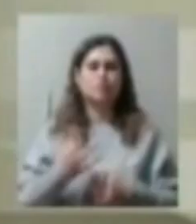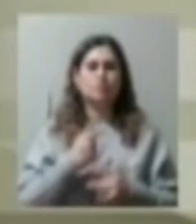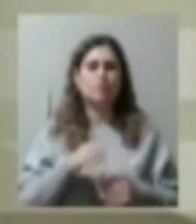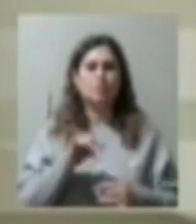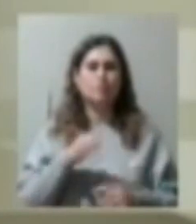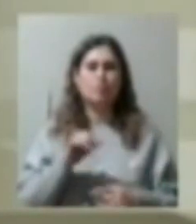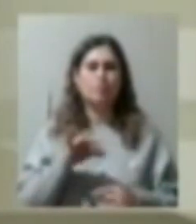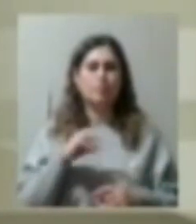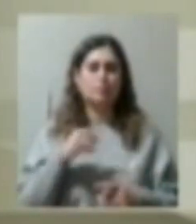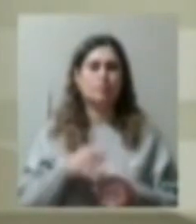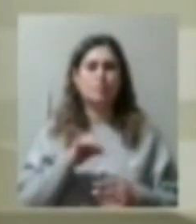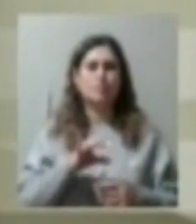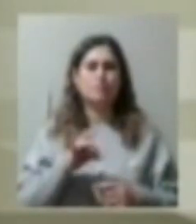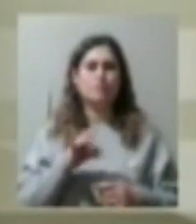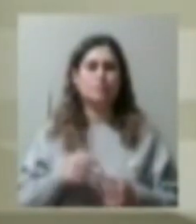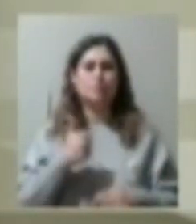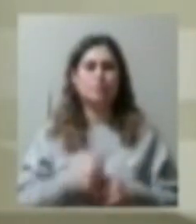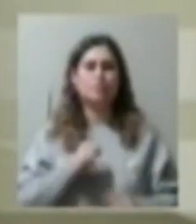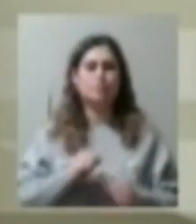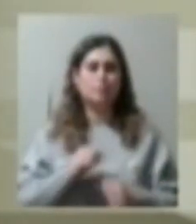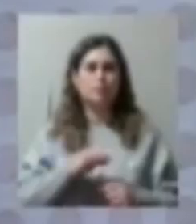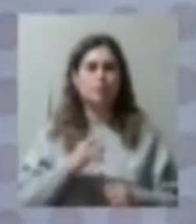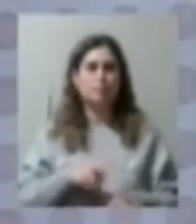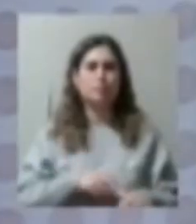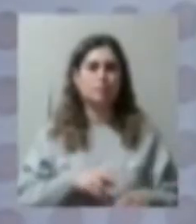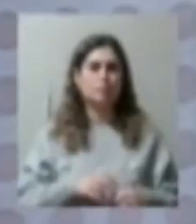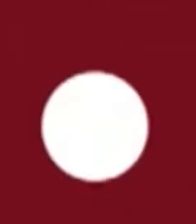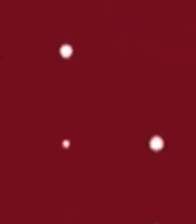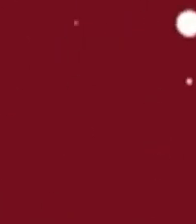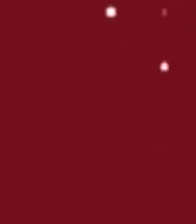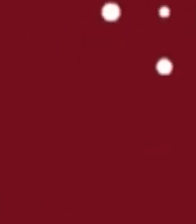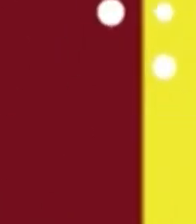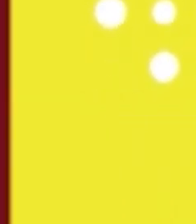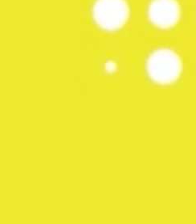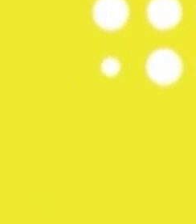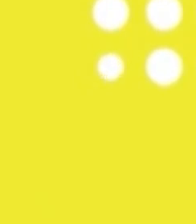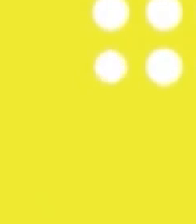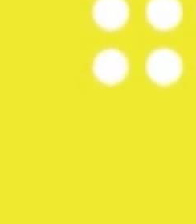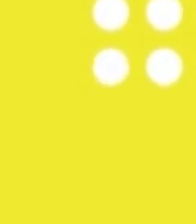Кованим, пресофіцером Головного управління патрульної поліції в Херсонській області.